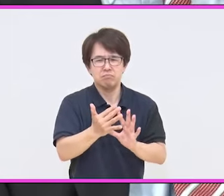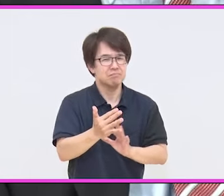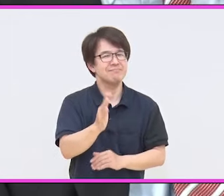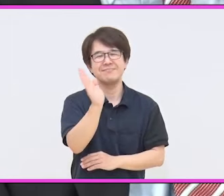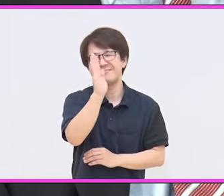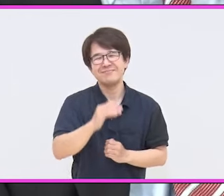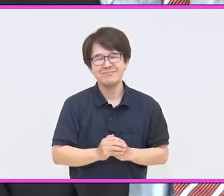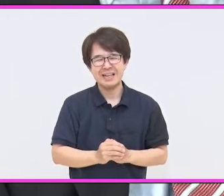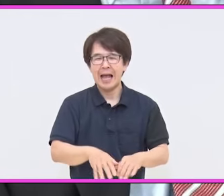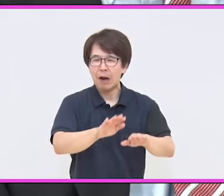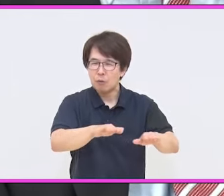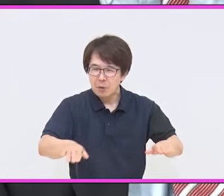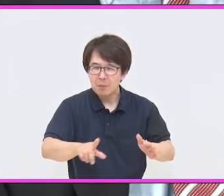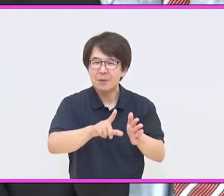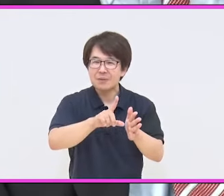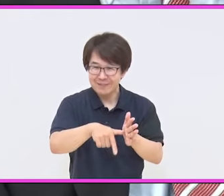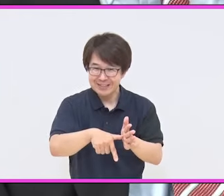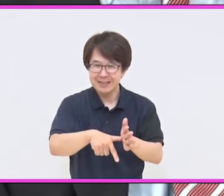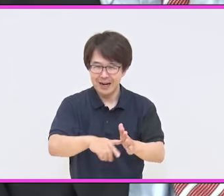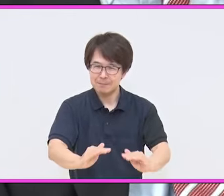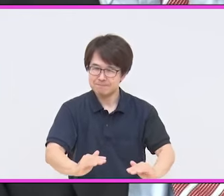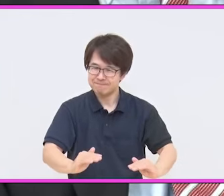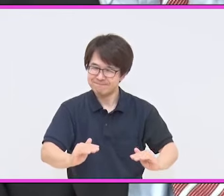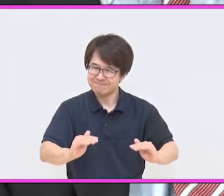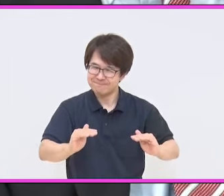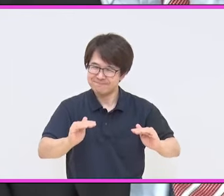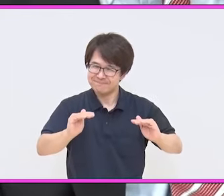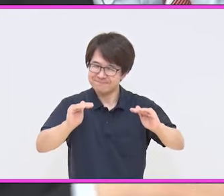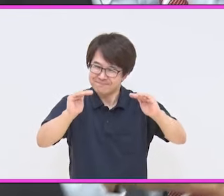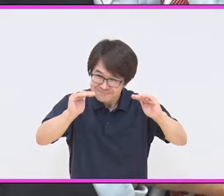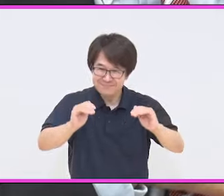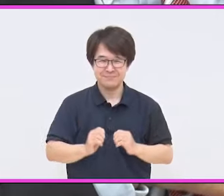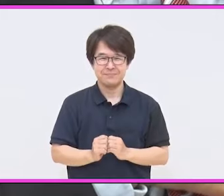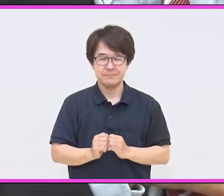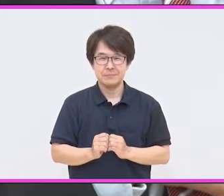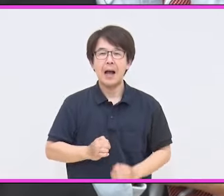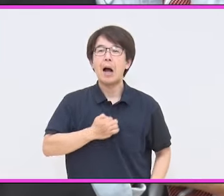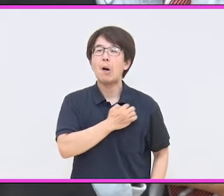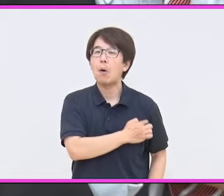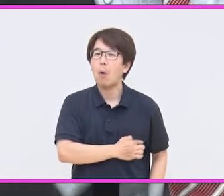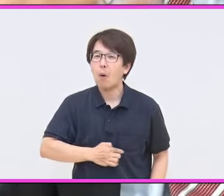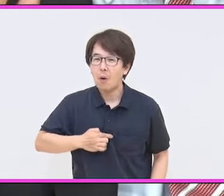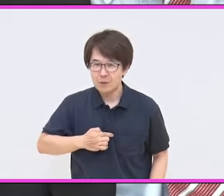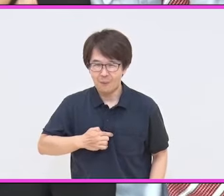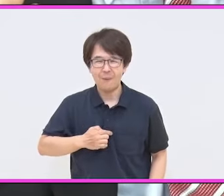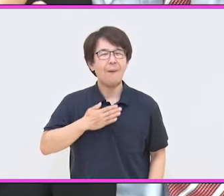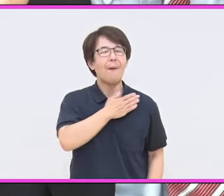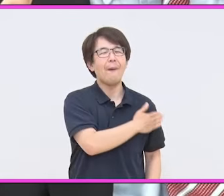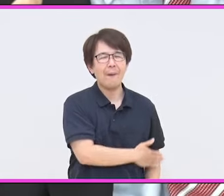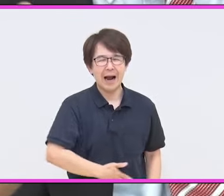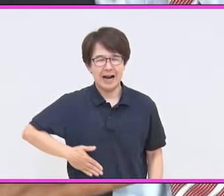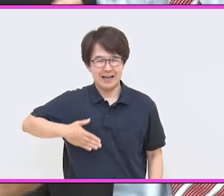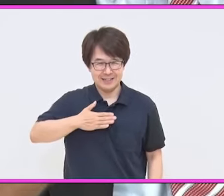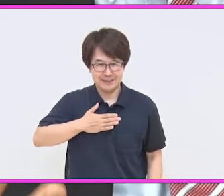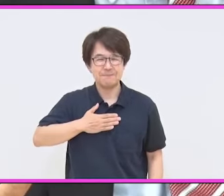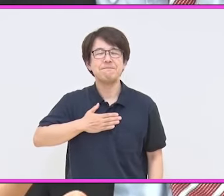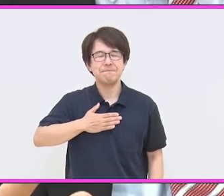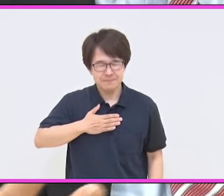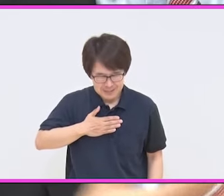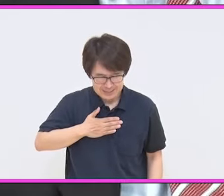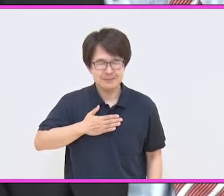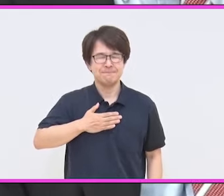子どもの時から本当に何度も言いますけど心とそれから体でそうい